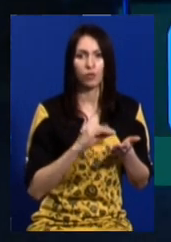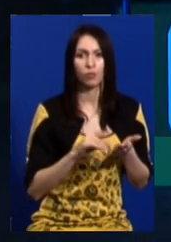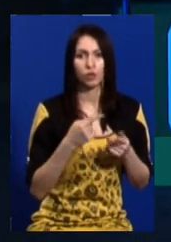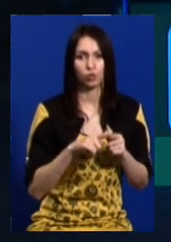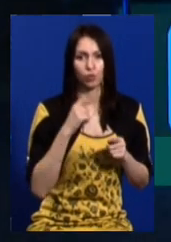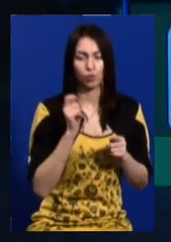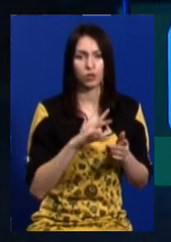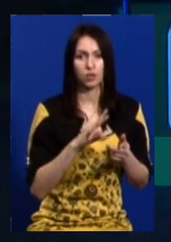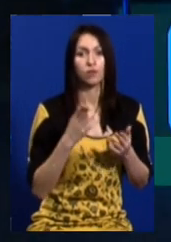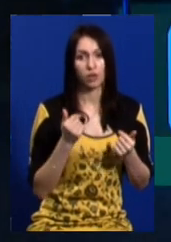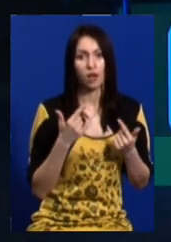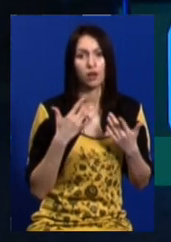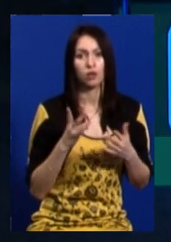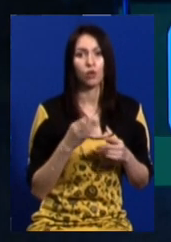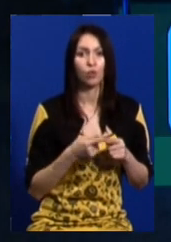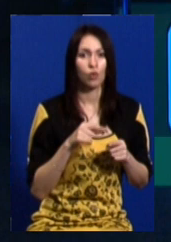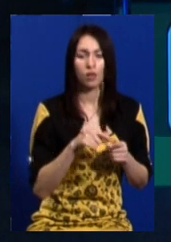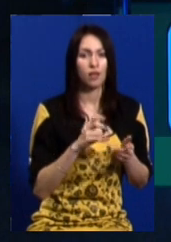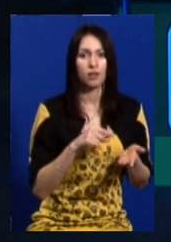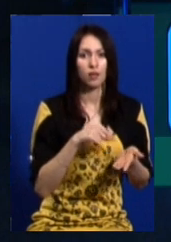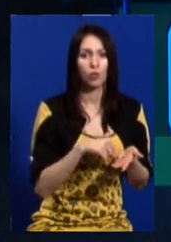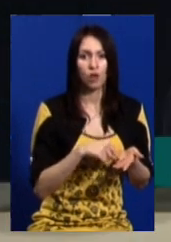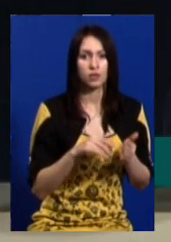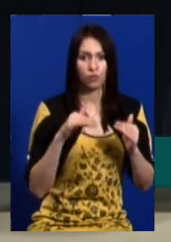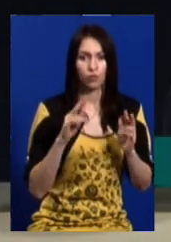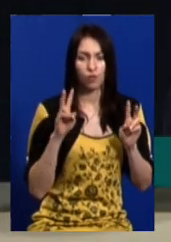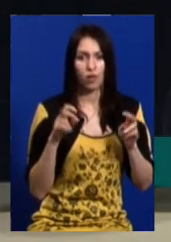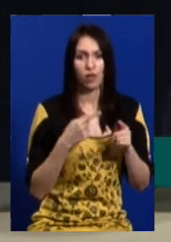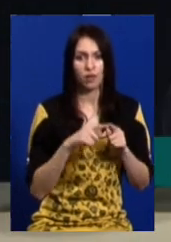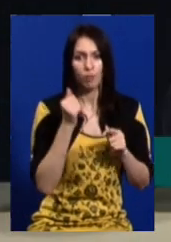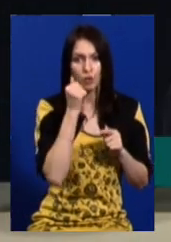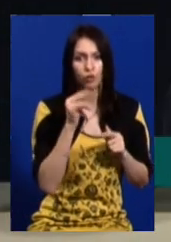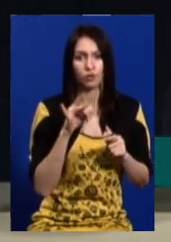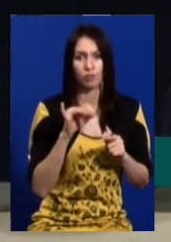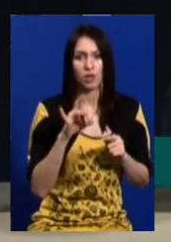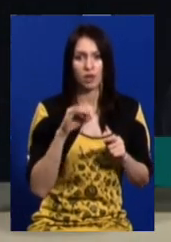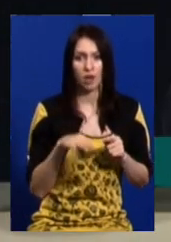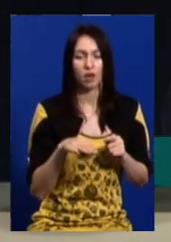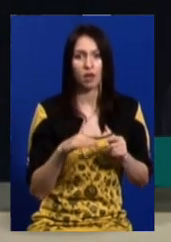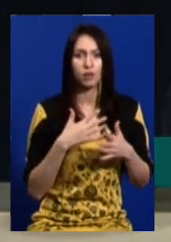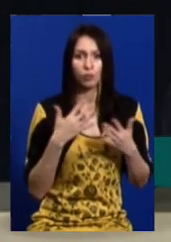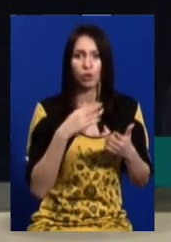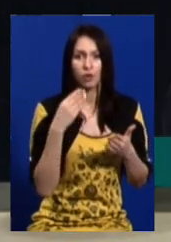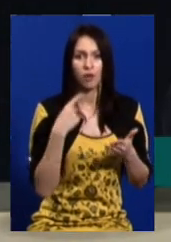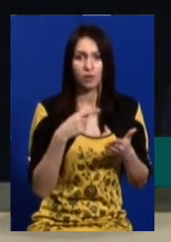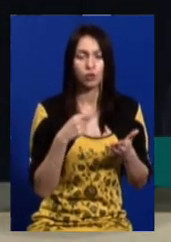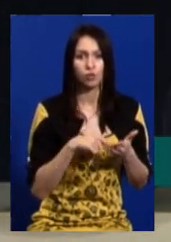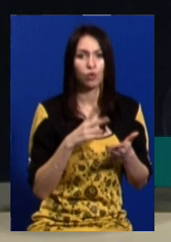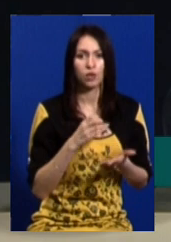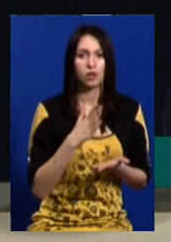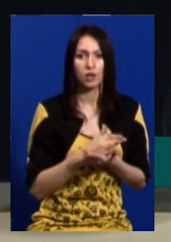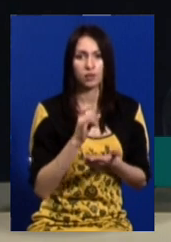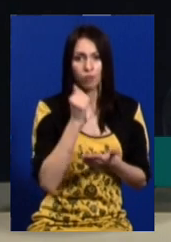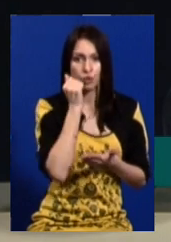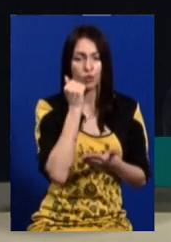церква. Так, звичайно. Але вони не вказують в дужках, що це є Московський патріархат. Багато вони кажуть, що вони не є з